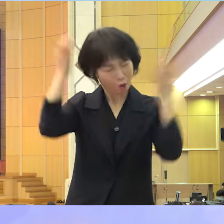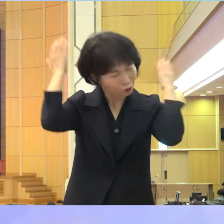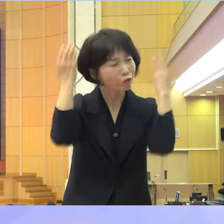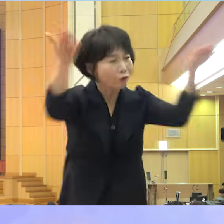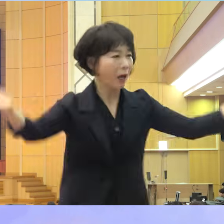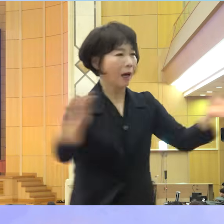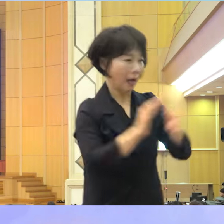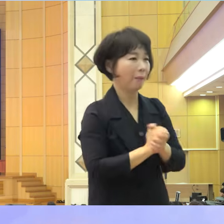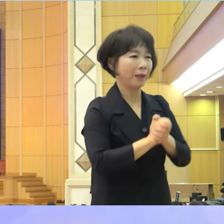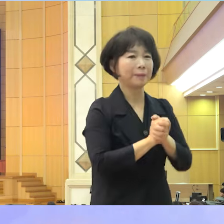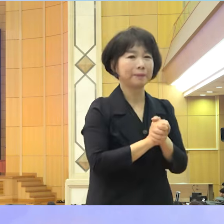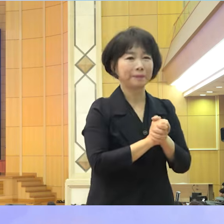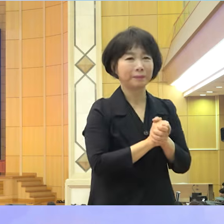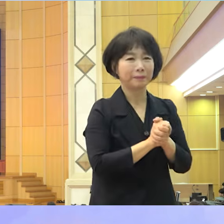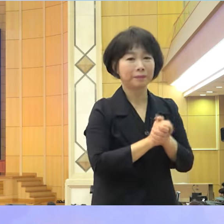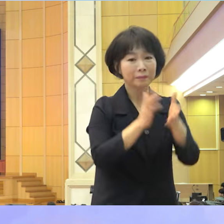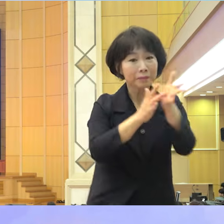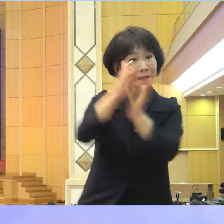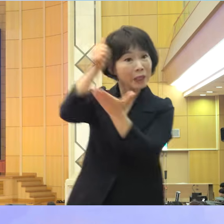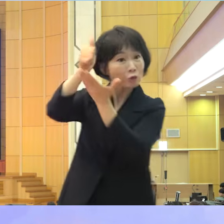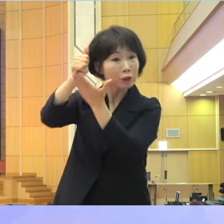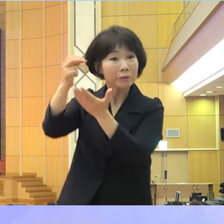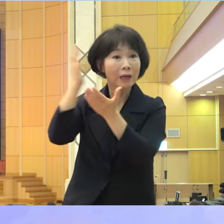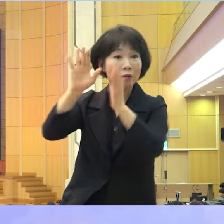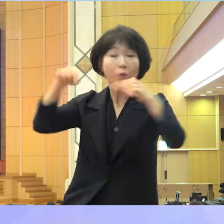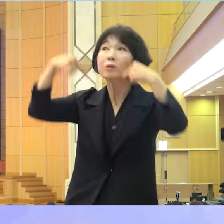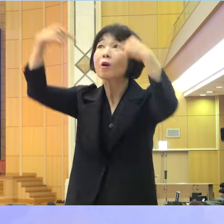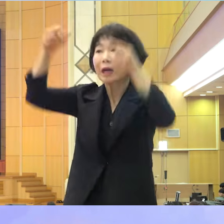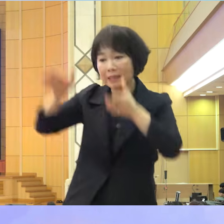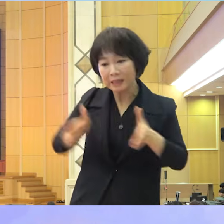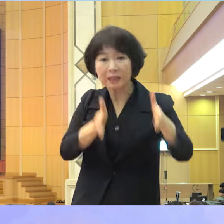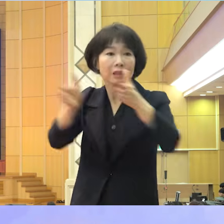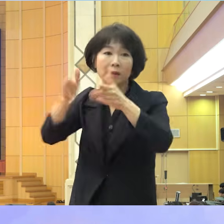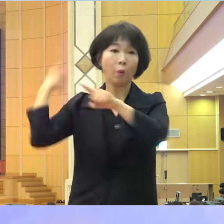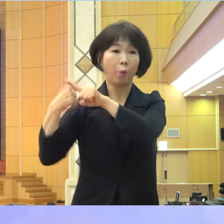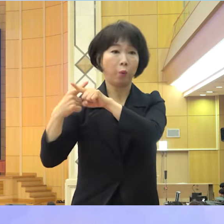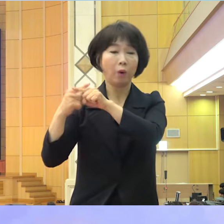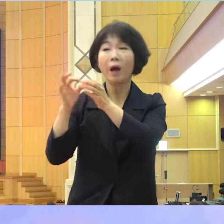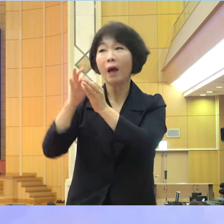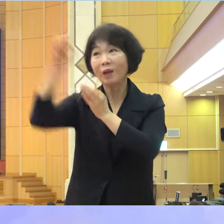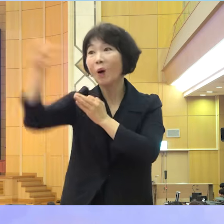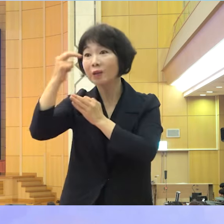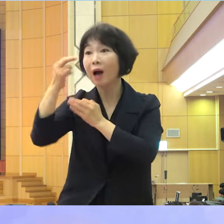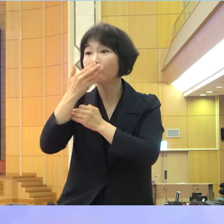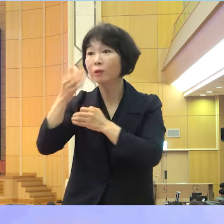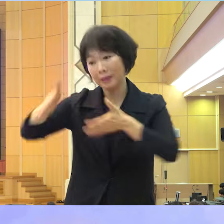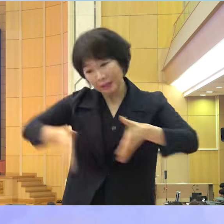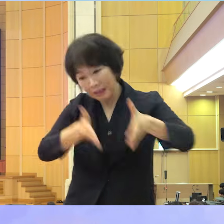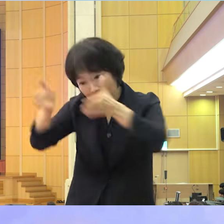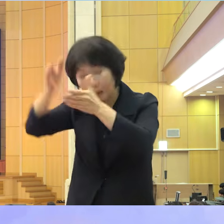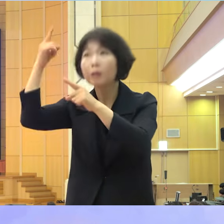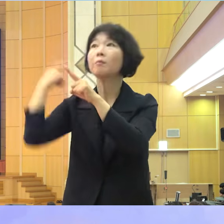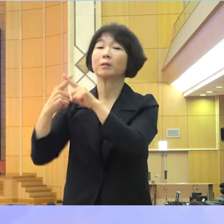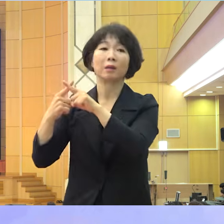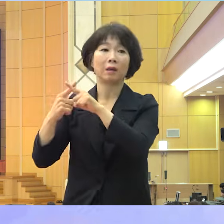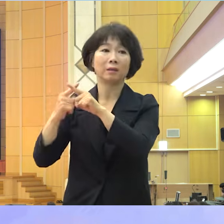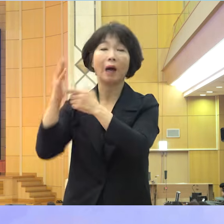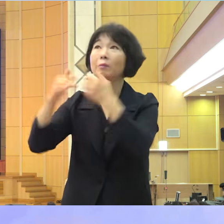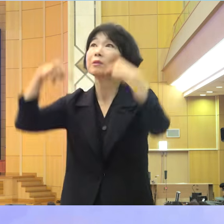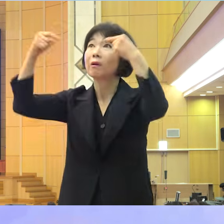우리에게 생명이니라. 예수님 우리에게 길이잖아요. 영생의 길이잖아요. 천국 가는